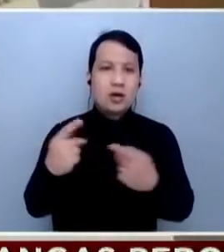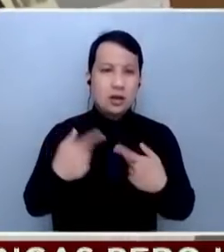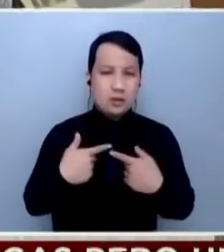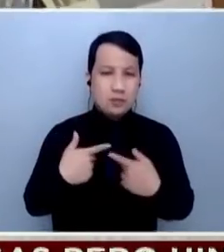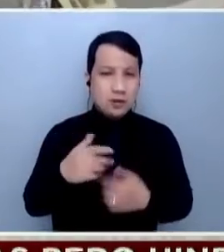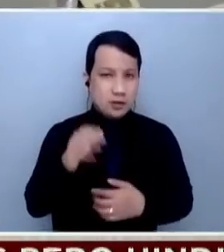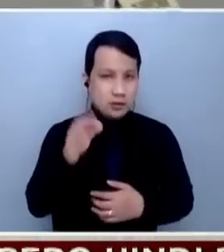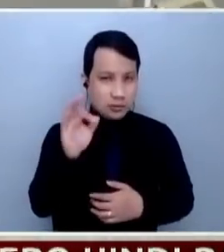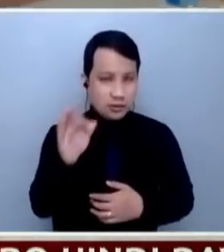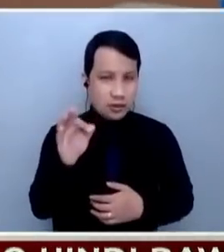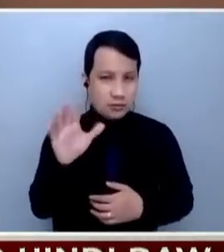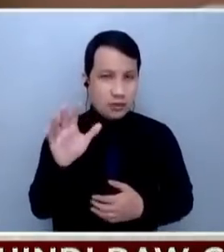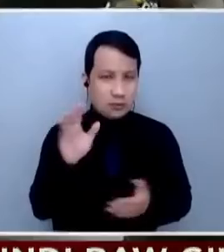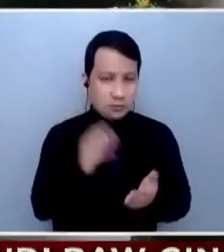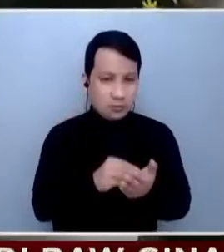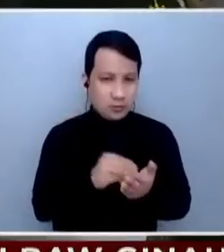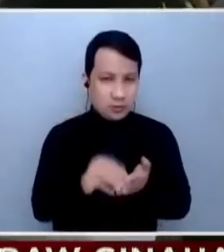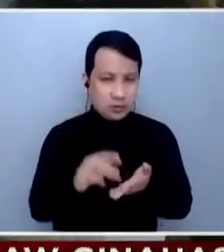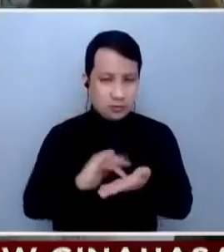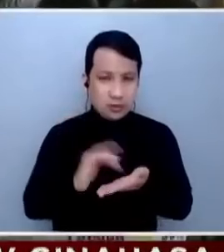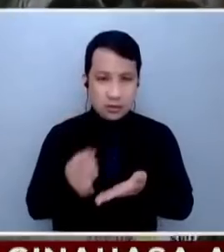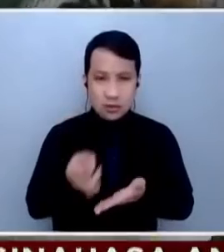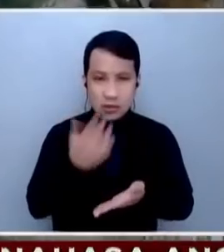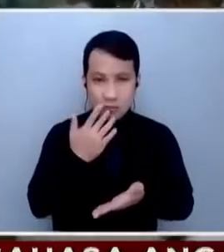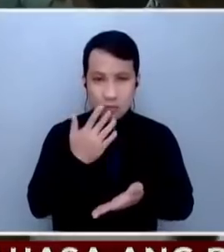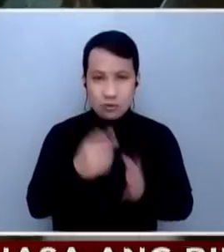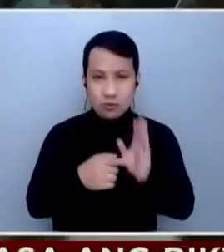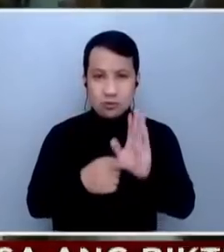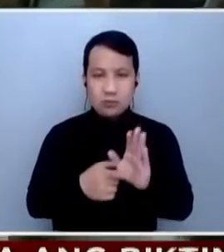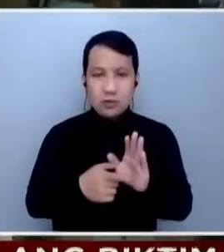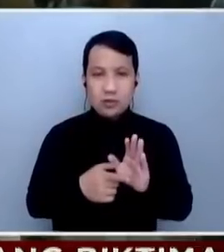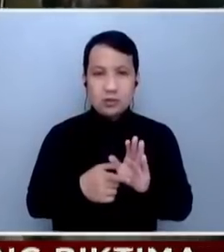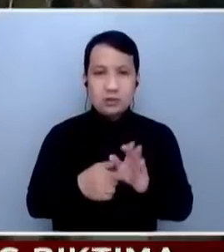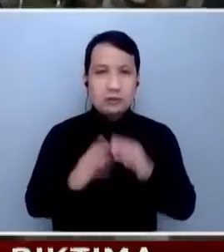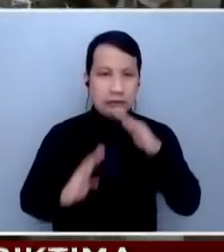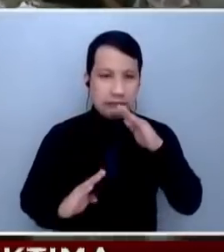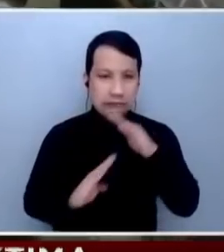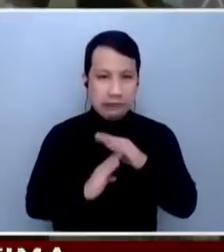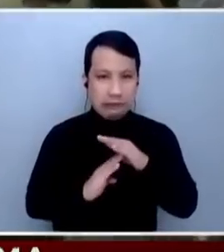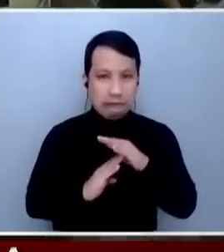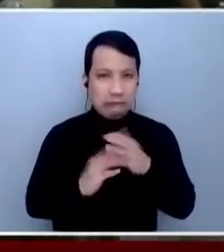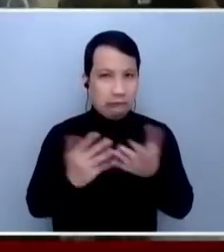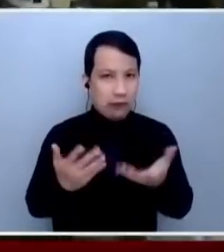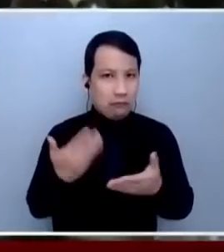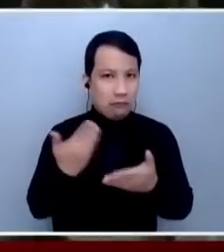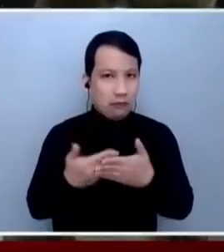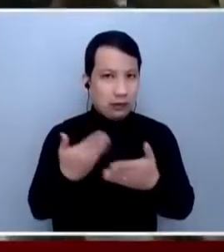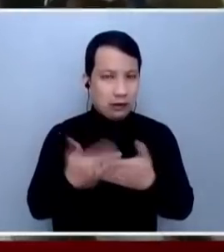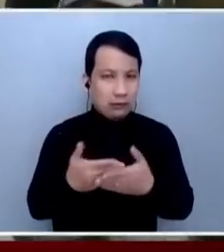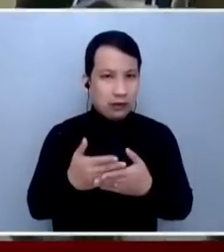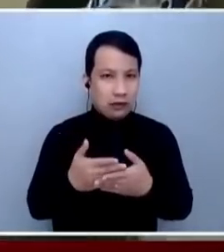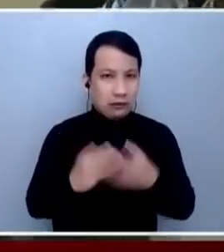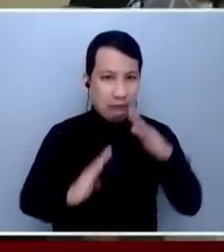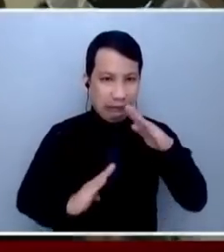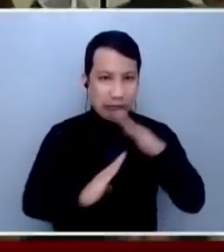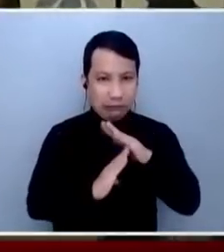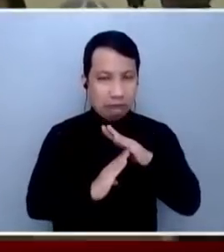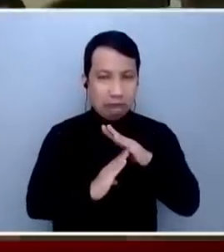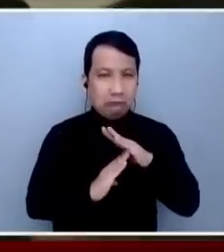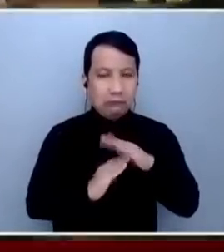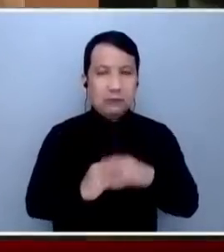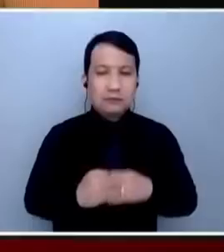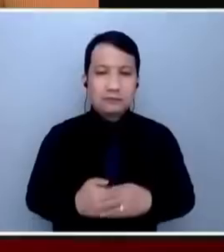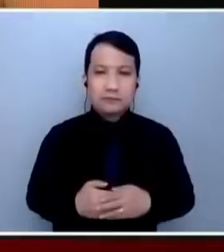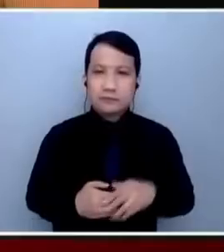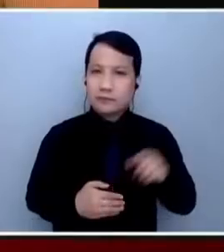75 milyong pisong halaga ng gamot ng gobyerno ang alin sa expired o malapit ng ma-expired. I'm